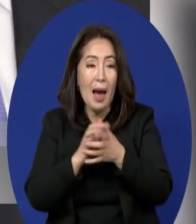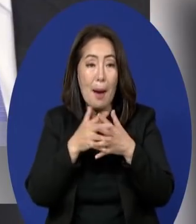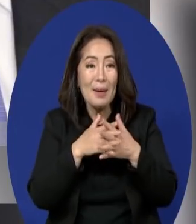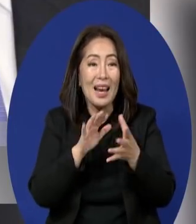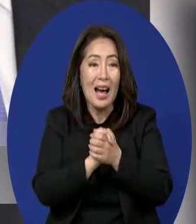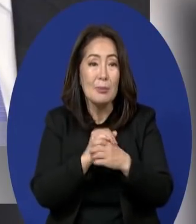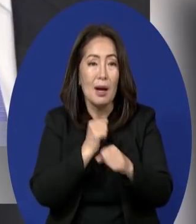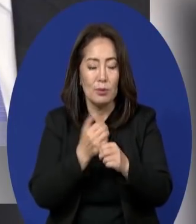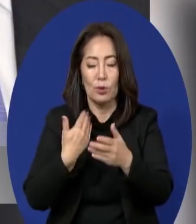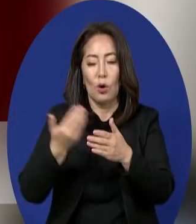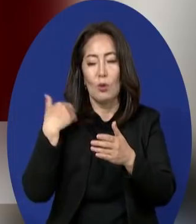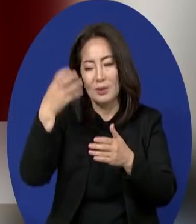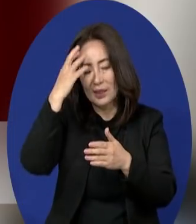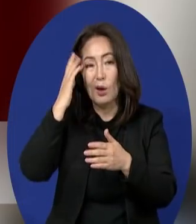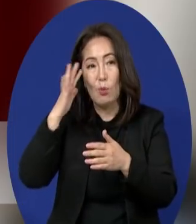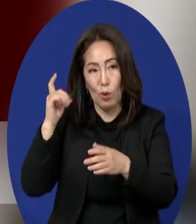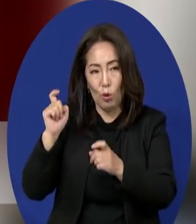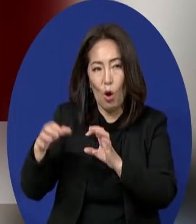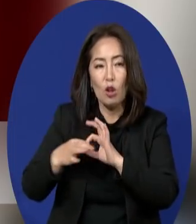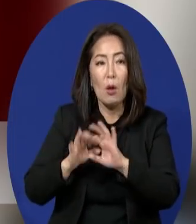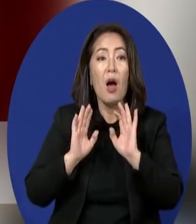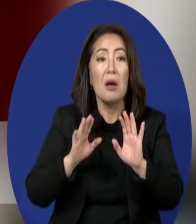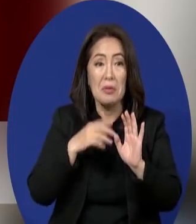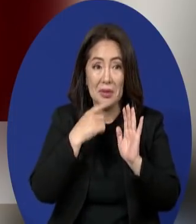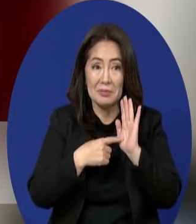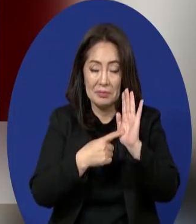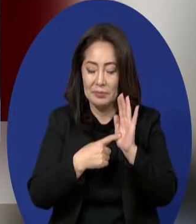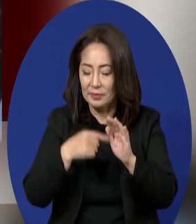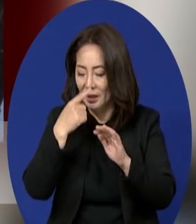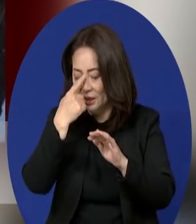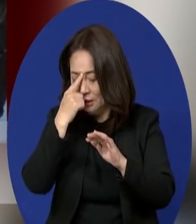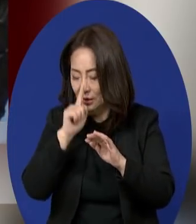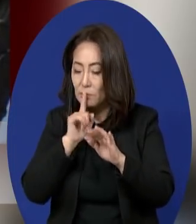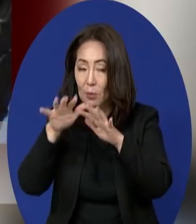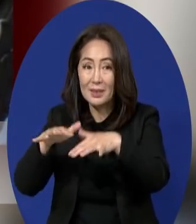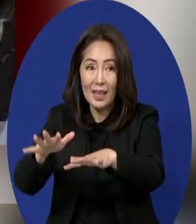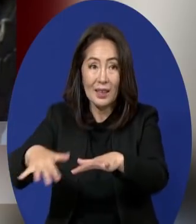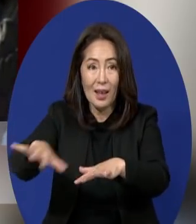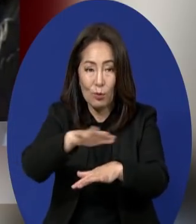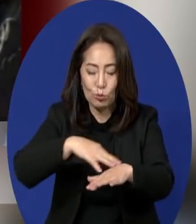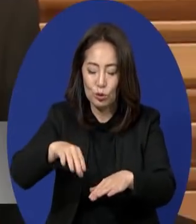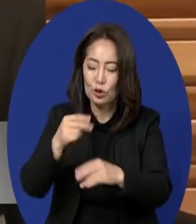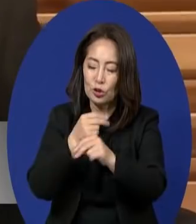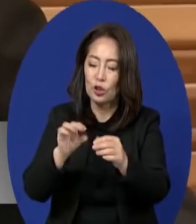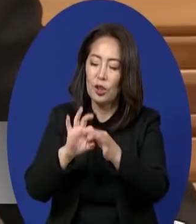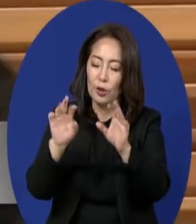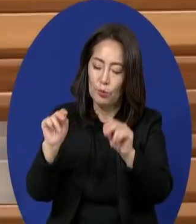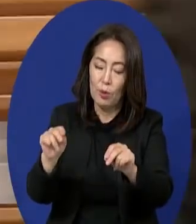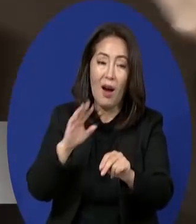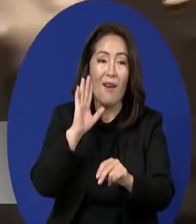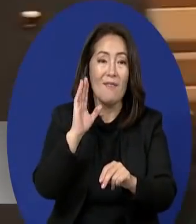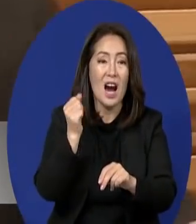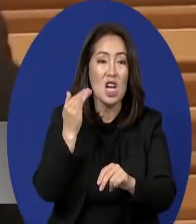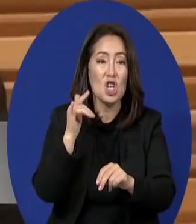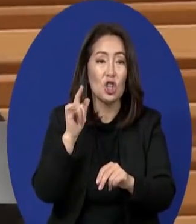өмнөх засгийн газруудын бодлого хэвээр байгааг илтгэсний зэрэгцээгээр энэтхэг номхон далайн бүсийг чөлөөт нээлттэй болгох, Вашингтоны санаачилгыг